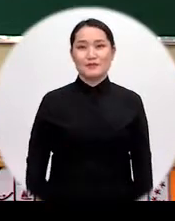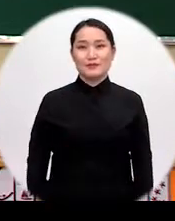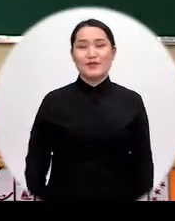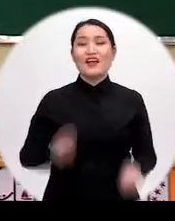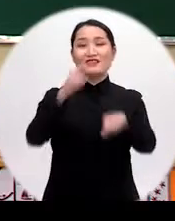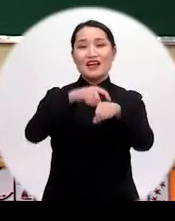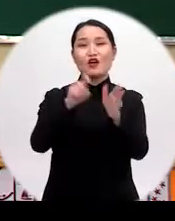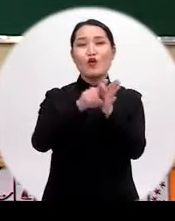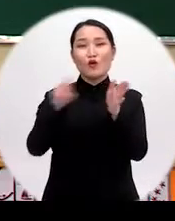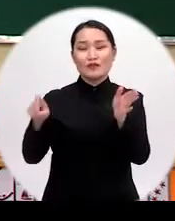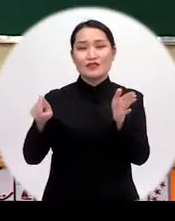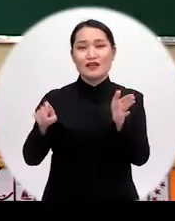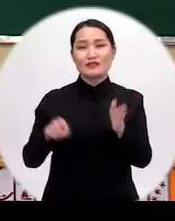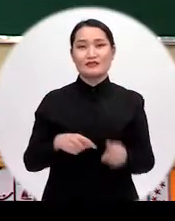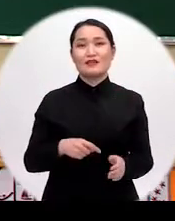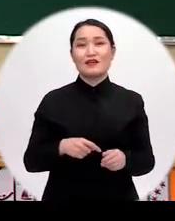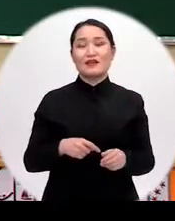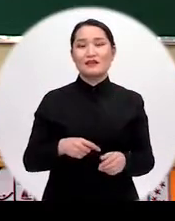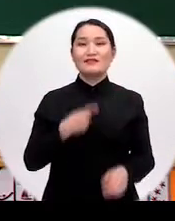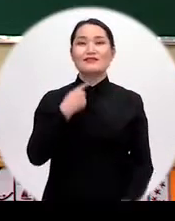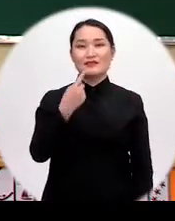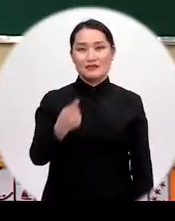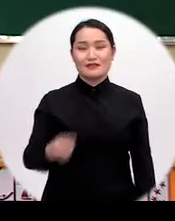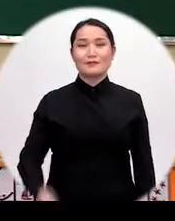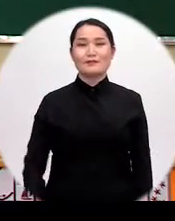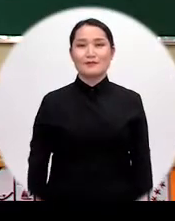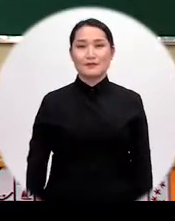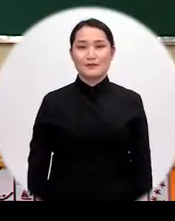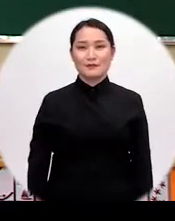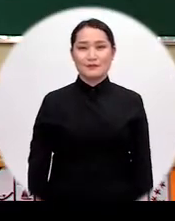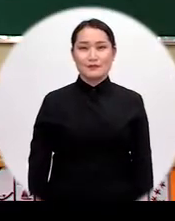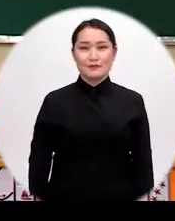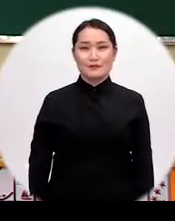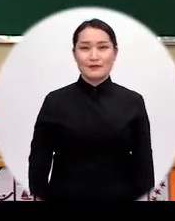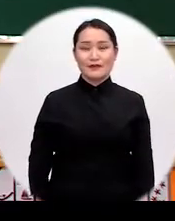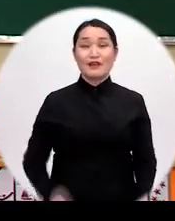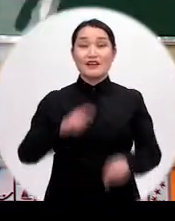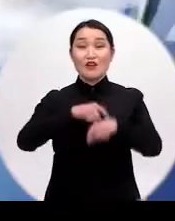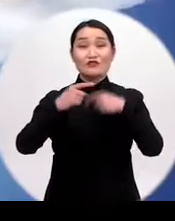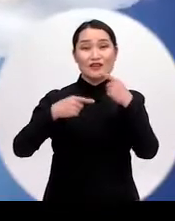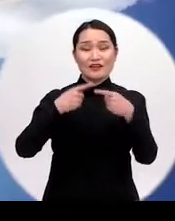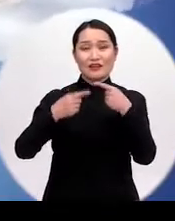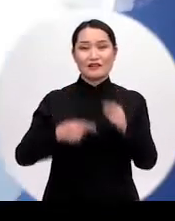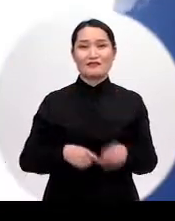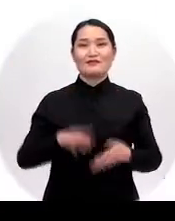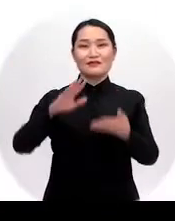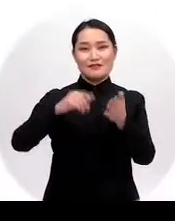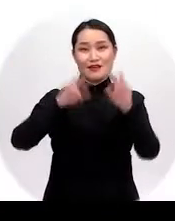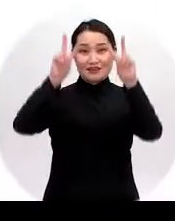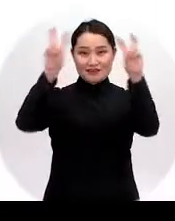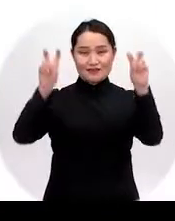нэр цаг хугацаагаар хэмждэг байх нь. Тийм болохоор өнөөдөр багш нь цагны талаар танарт хичээл орох